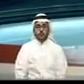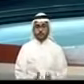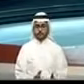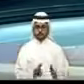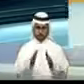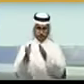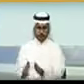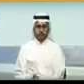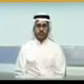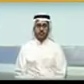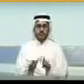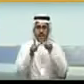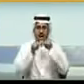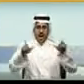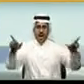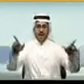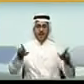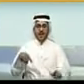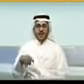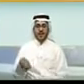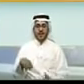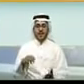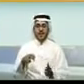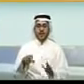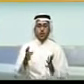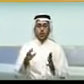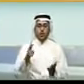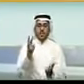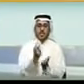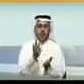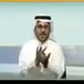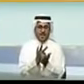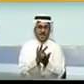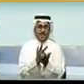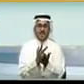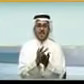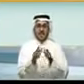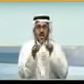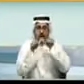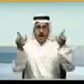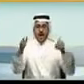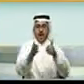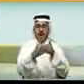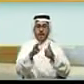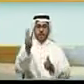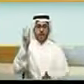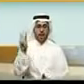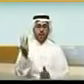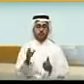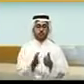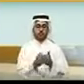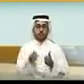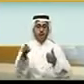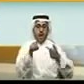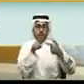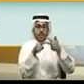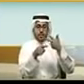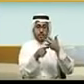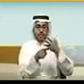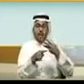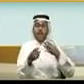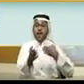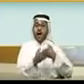دشنت المديرية العامة للجوازات بالتعاون مع مركز المعلومات الوطني ثلاث خدمات إلكترونية جديدة تلبي احتياجات